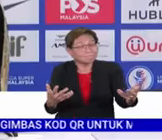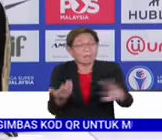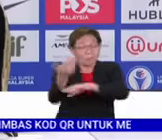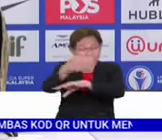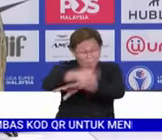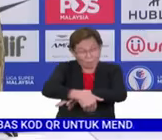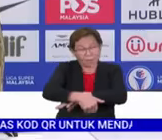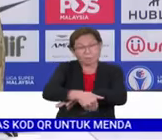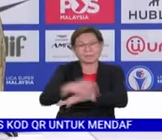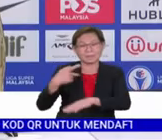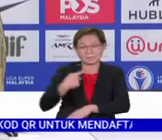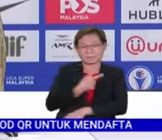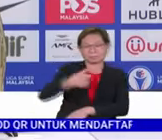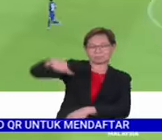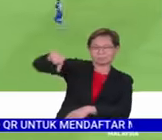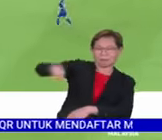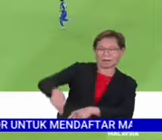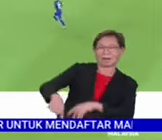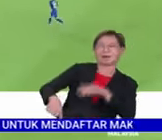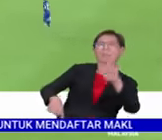ni kita kalah 4-0.